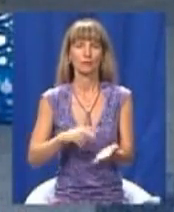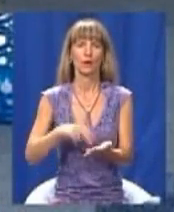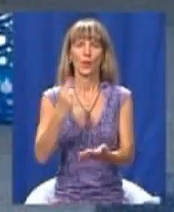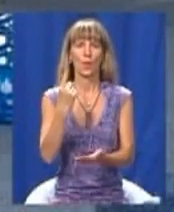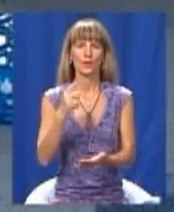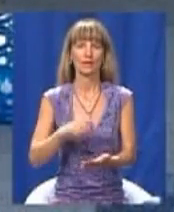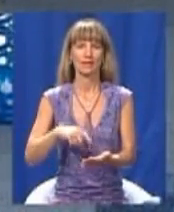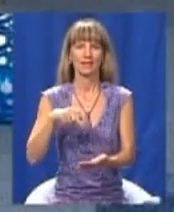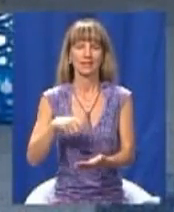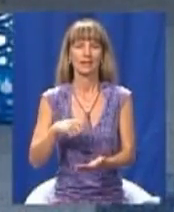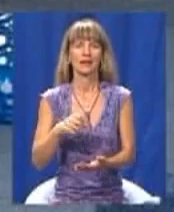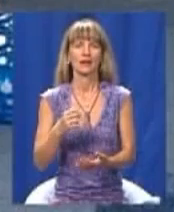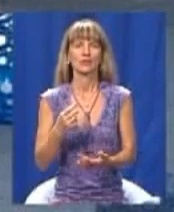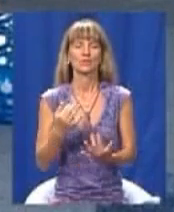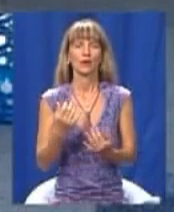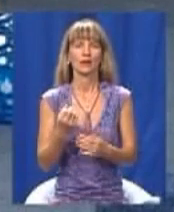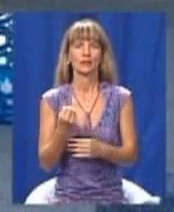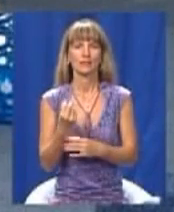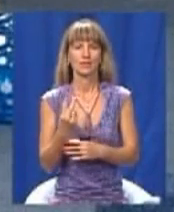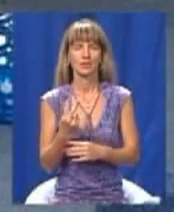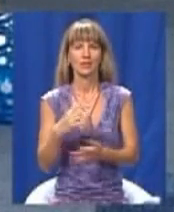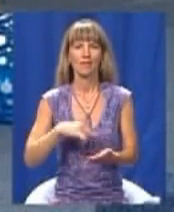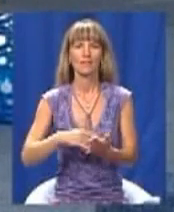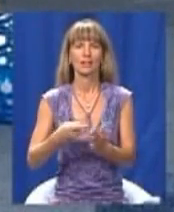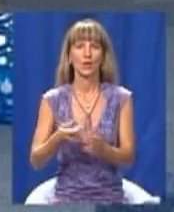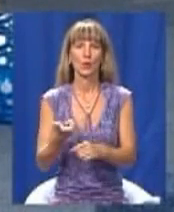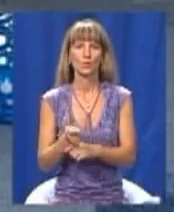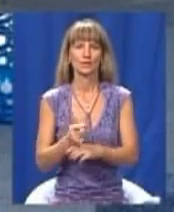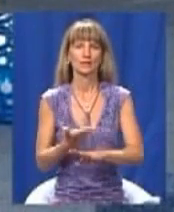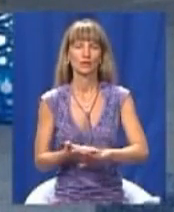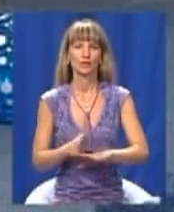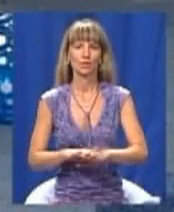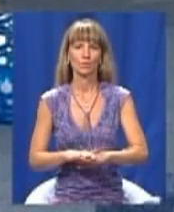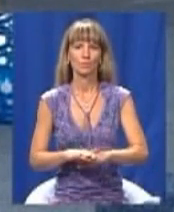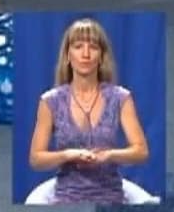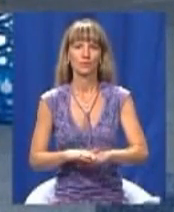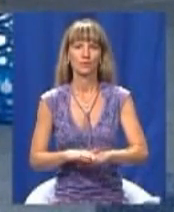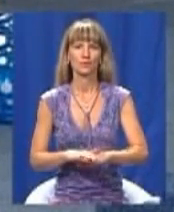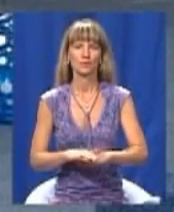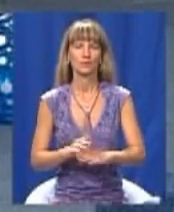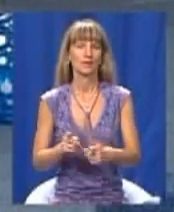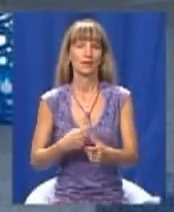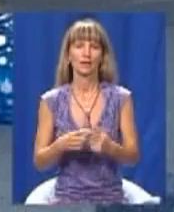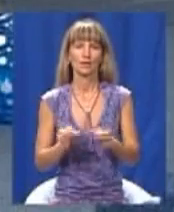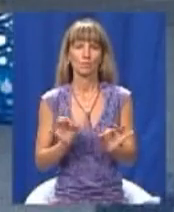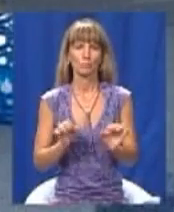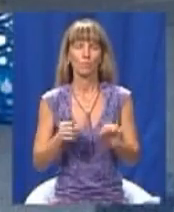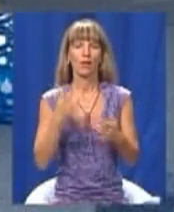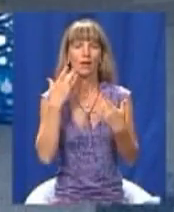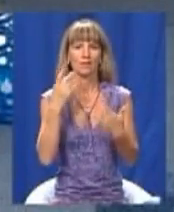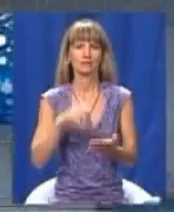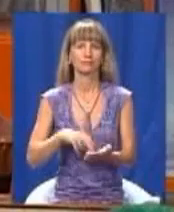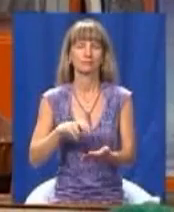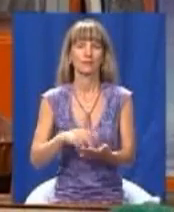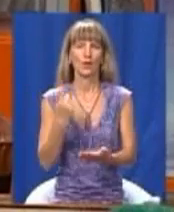нозі, скільки там, 12 малюють, я не пам'ятаю вже скільки, квадратиків дуже важко. Чи ні? Чи нормально можна прострибати на одній нозі?